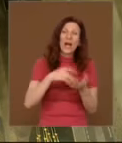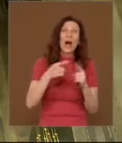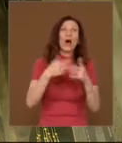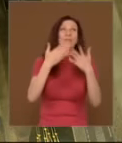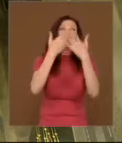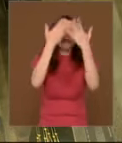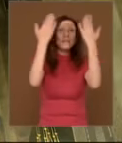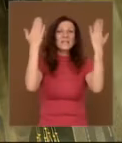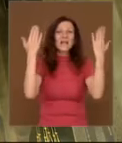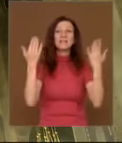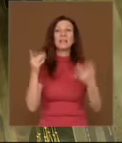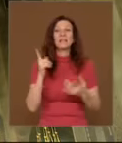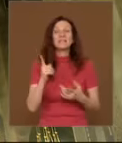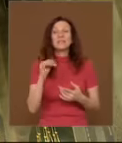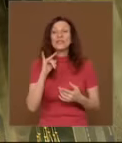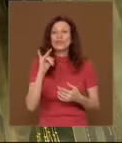към смъртта,